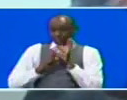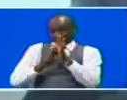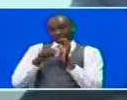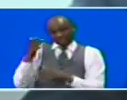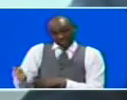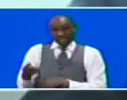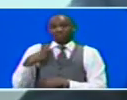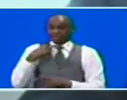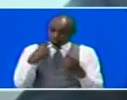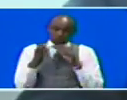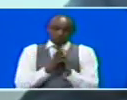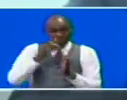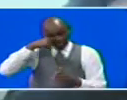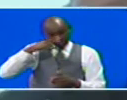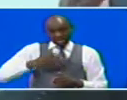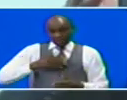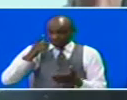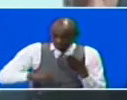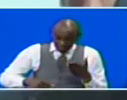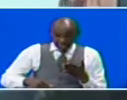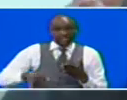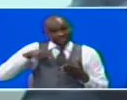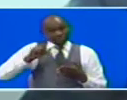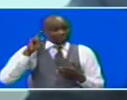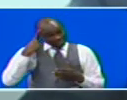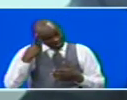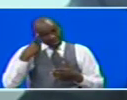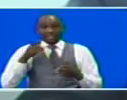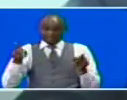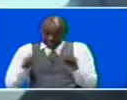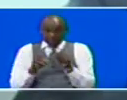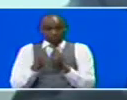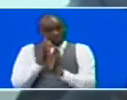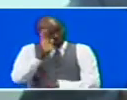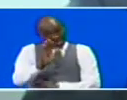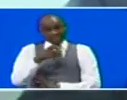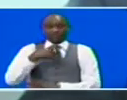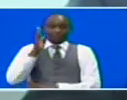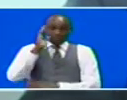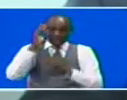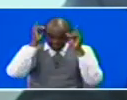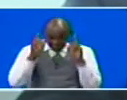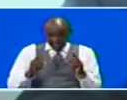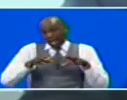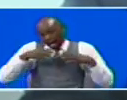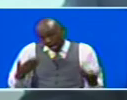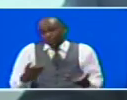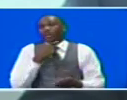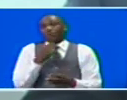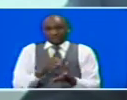nimeeleza wazee sera yetu, na wataona kama inaenda sambamba na yao wataamua vile